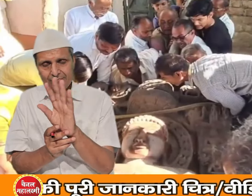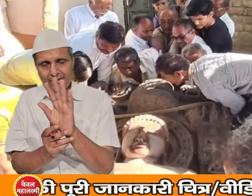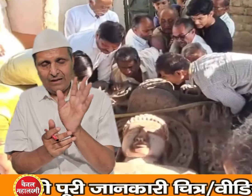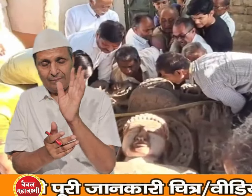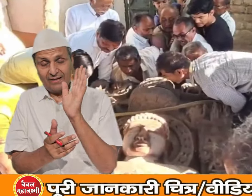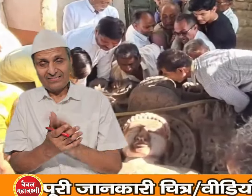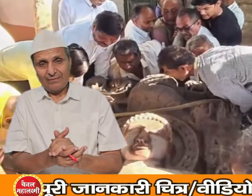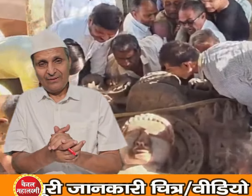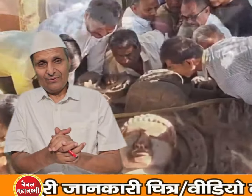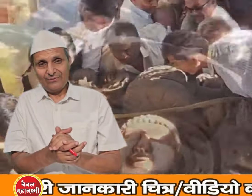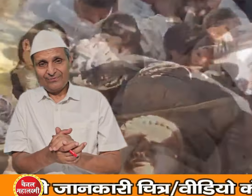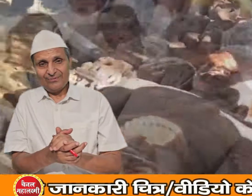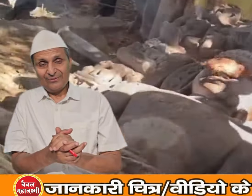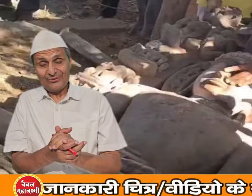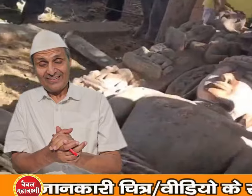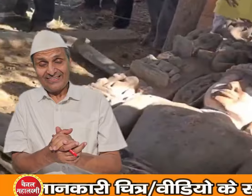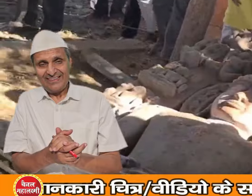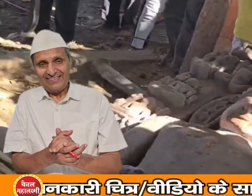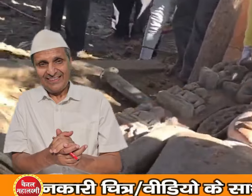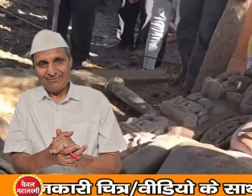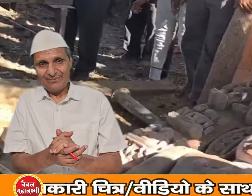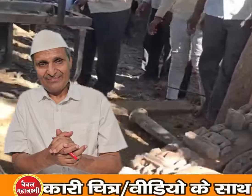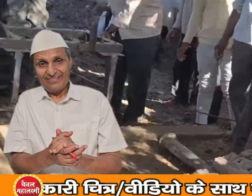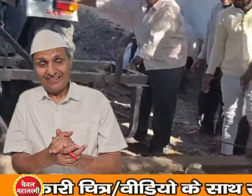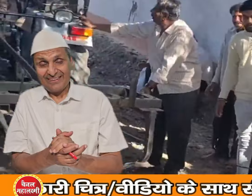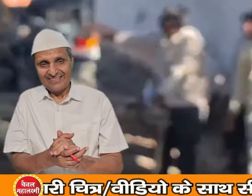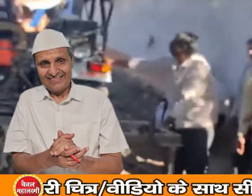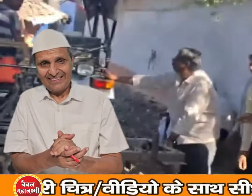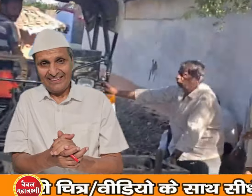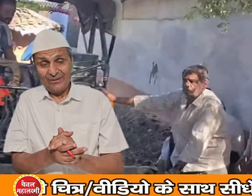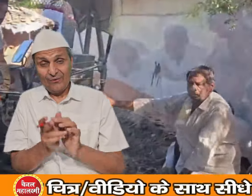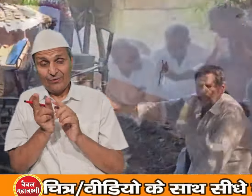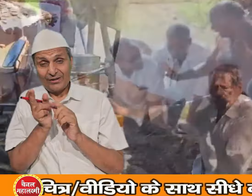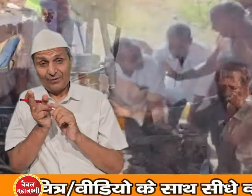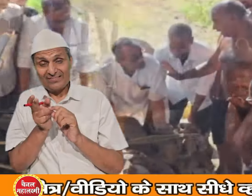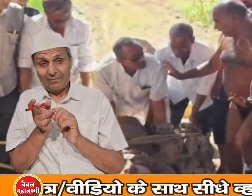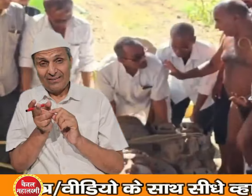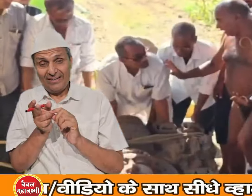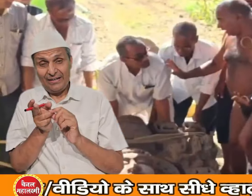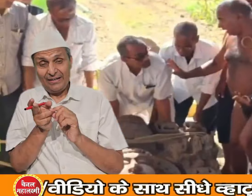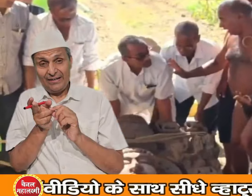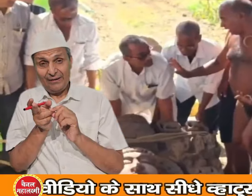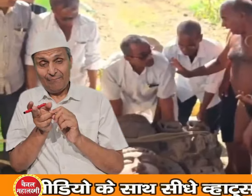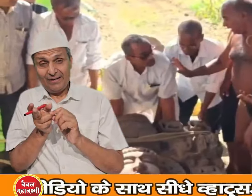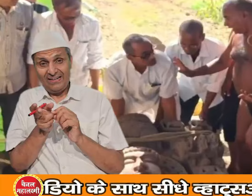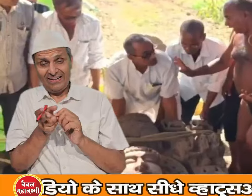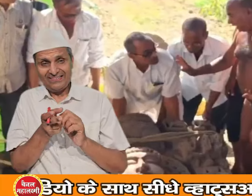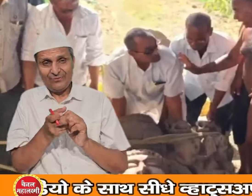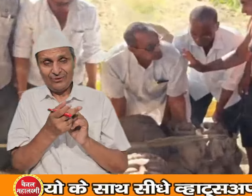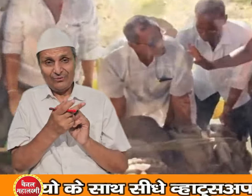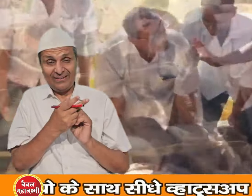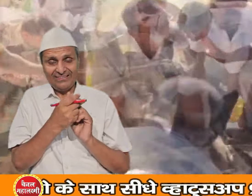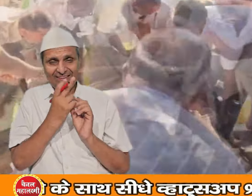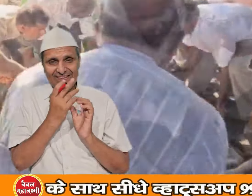नहीं अपना रास्ता बदल लो उस रास्ते से नहीं जाना है आपको कहां से जाना है उन्होंने कहा तुम्हे रास्ता बदल के बरेली